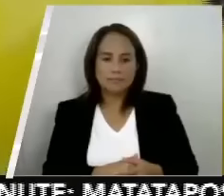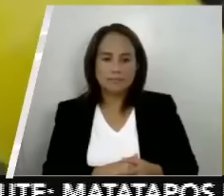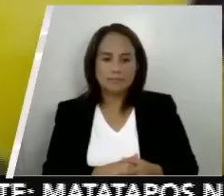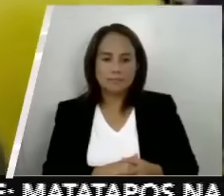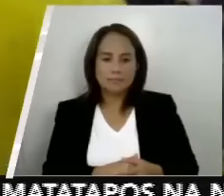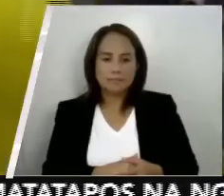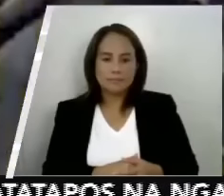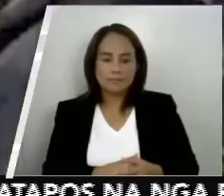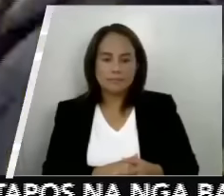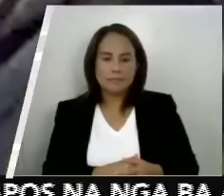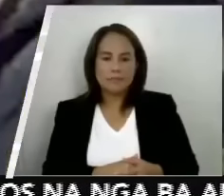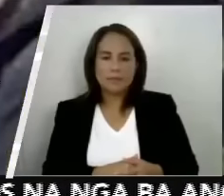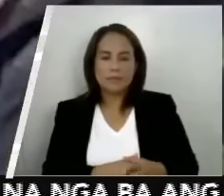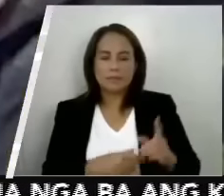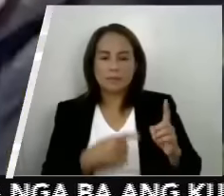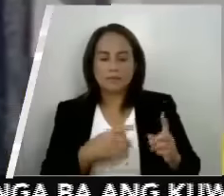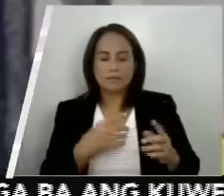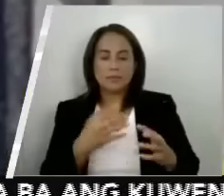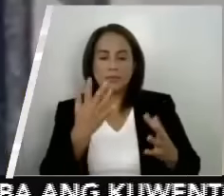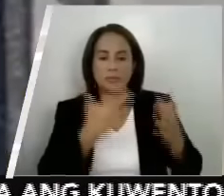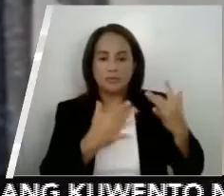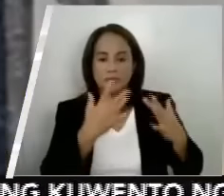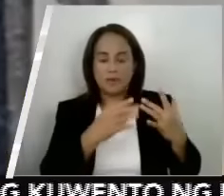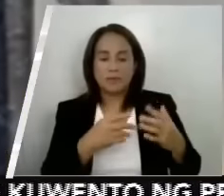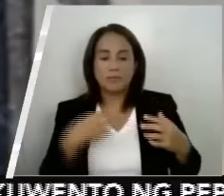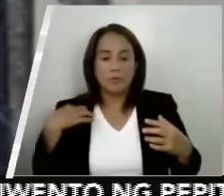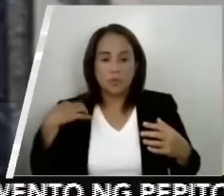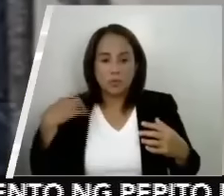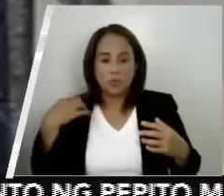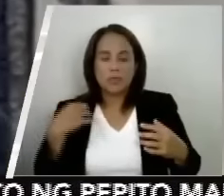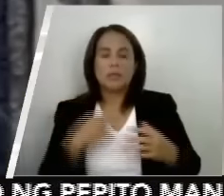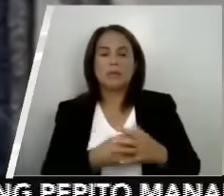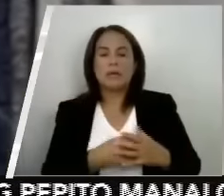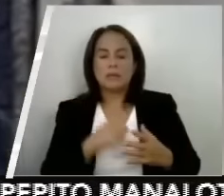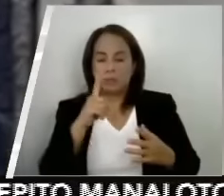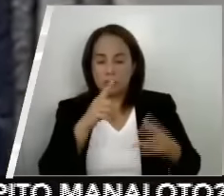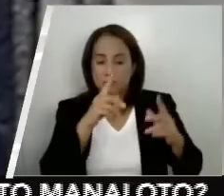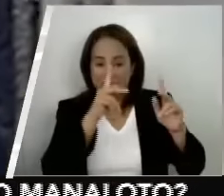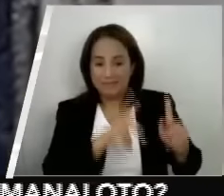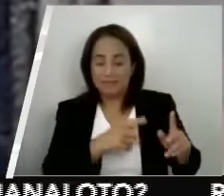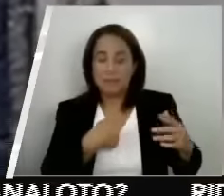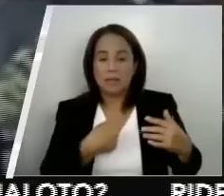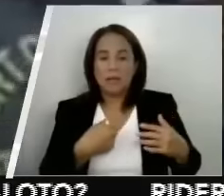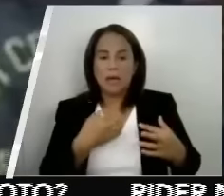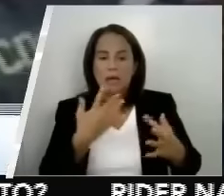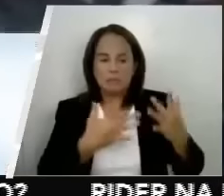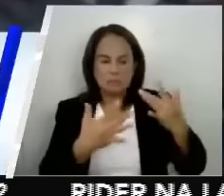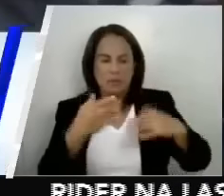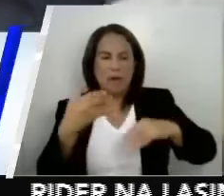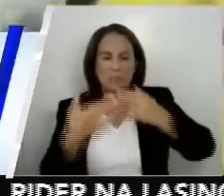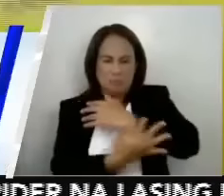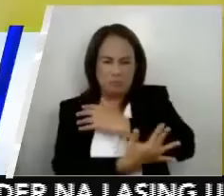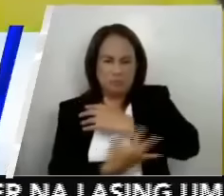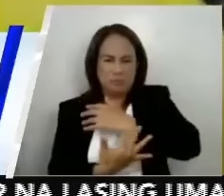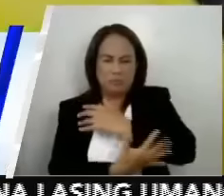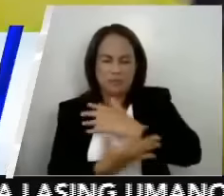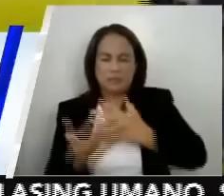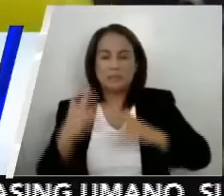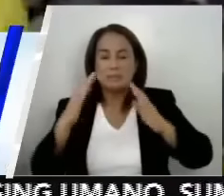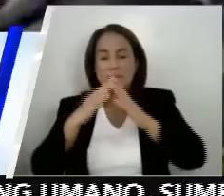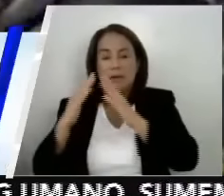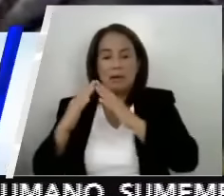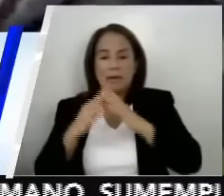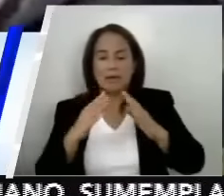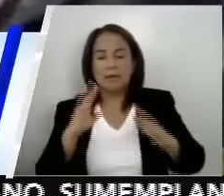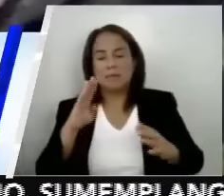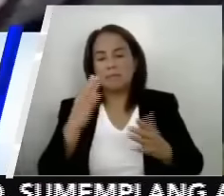Isang fire volunteer at isang residente ang nagtamo ng mga paso matapos sumiklab ang sunog sa isang residential area sa Bagong Buhay Street,